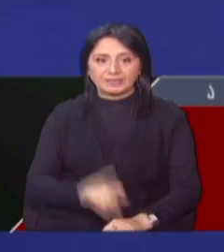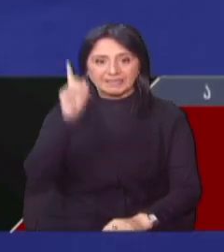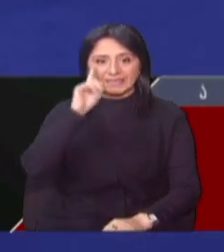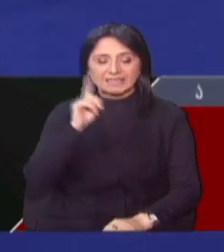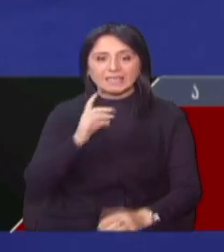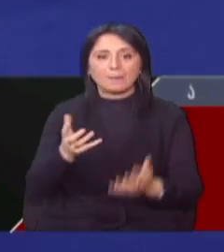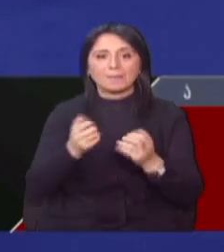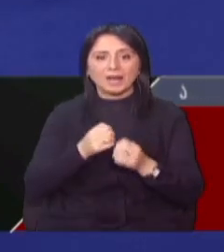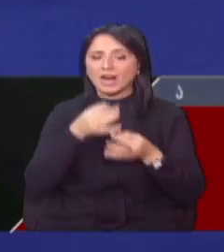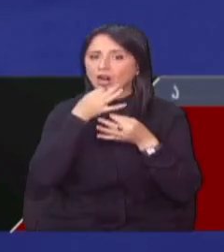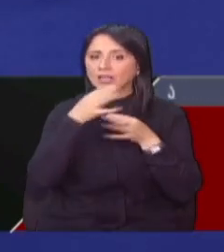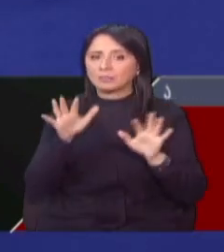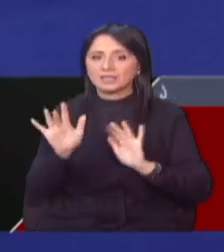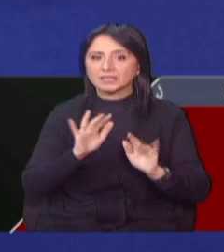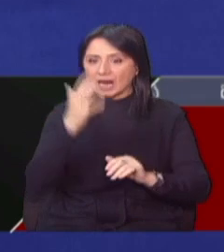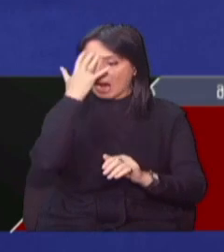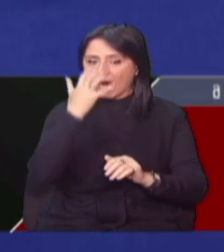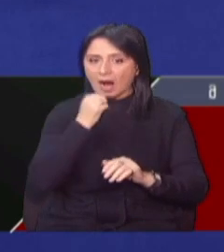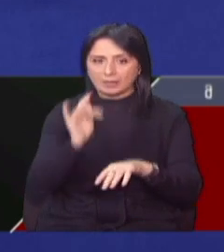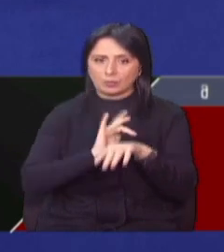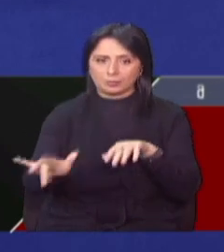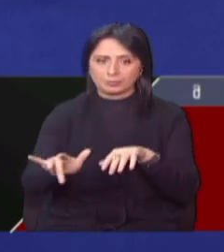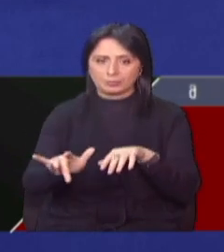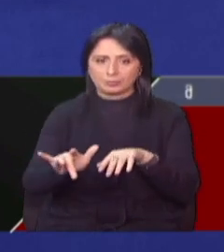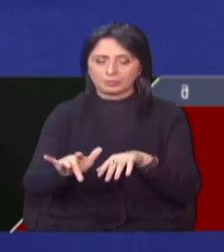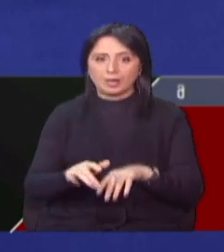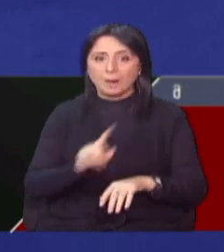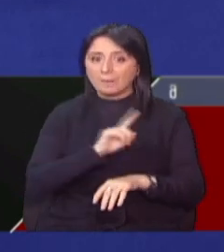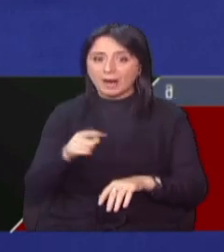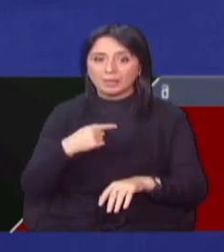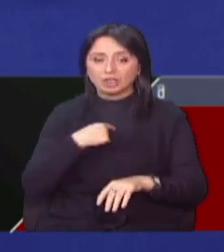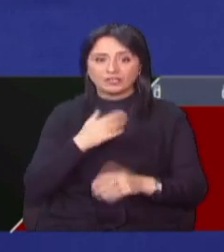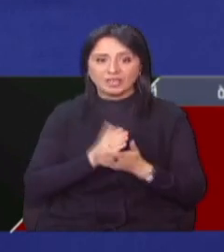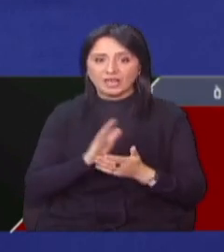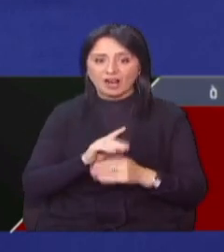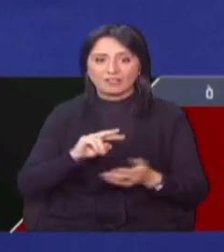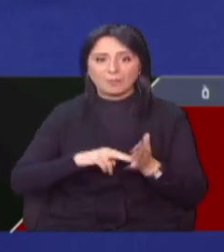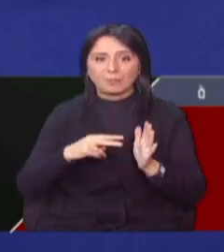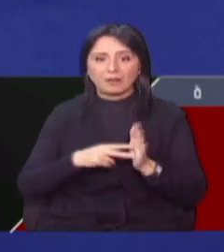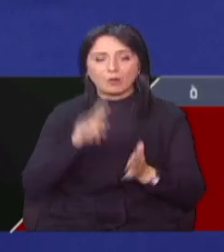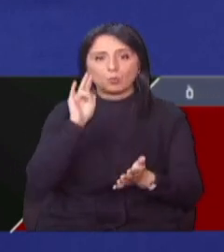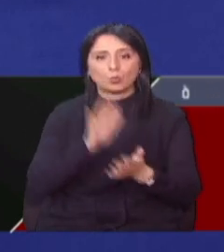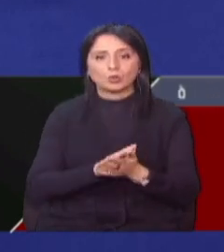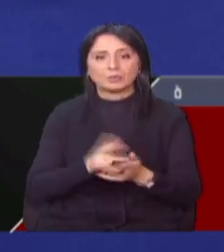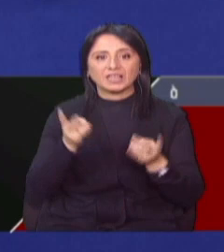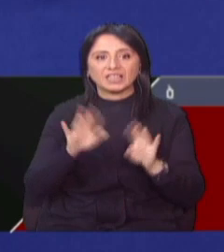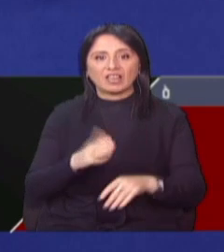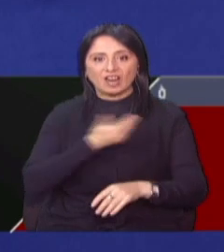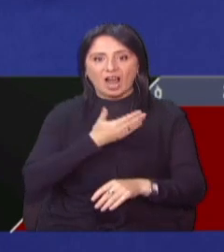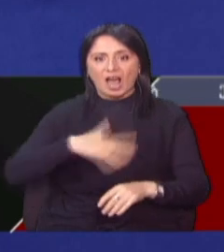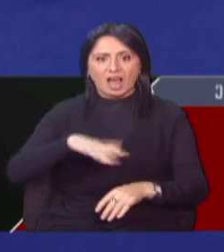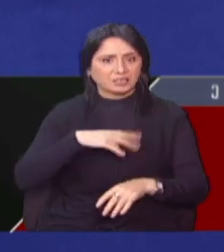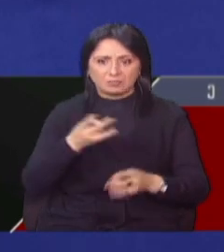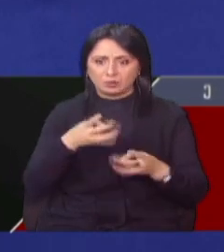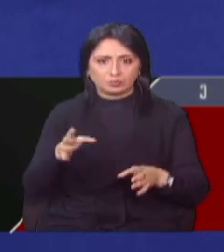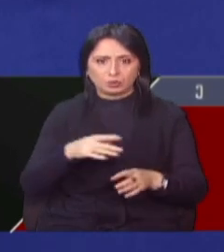ისრაელი მიიღებს ნებისმიერ ზომას ჰამასის განადგურების მიზნით, მაგრამ ჩვენ არ გვაქვს განზრახვა, რომ მუდმივად დავრჩეთ ღაზის სექტორში.